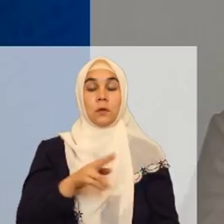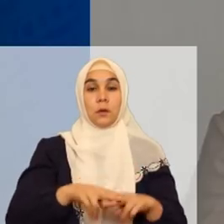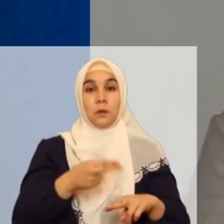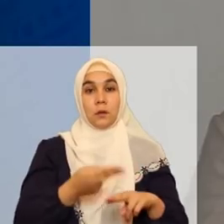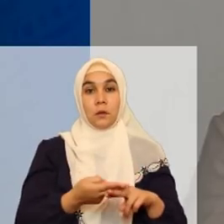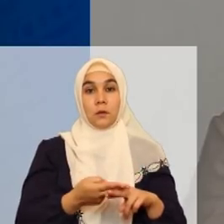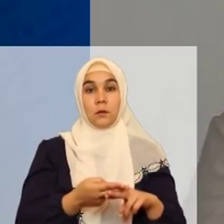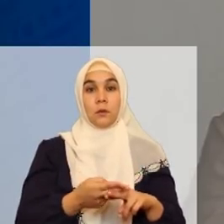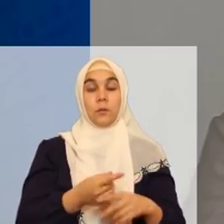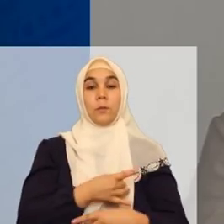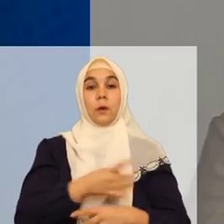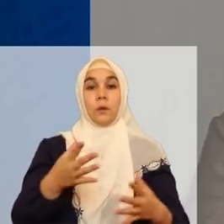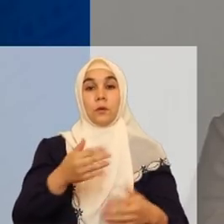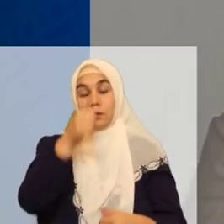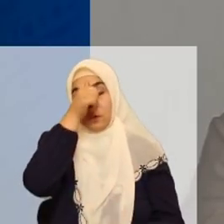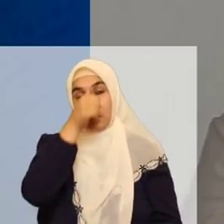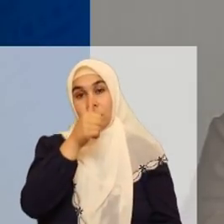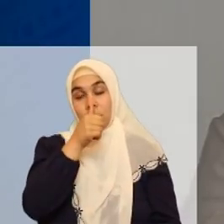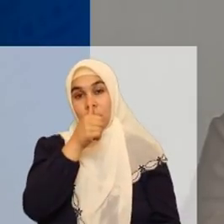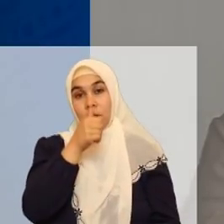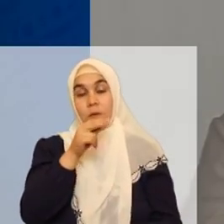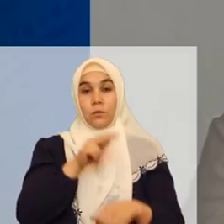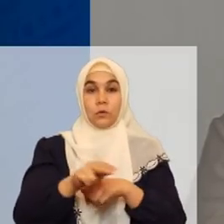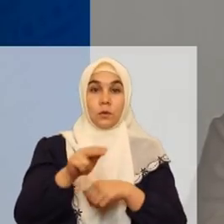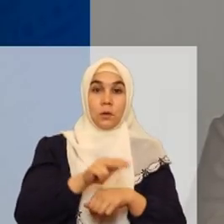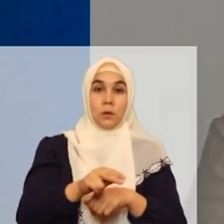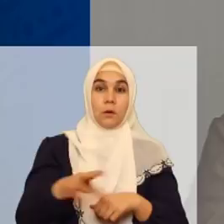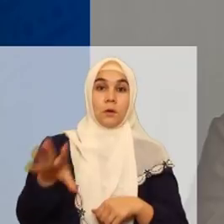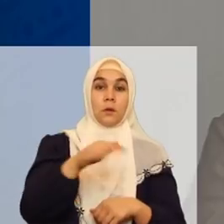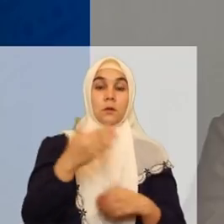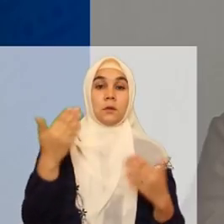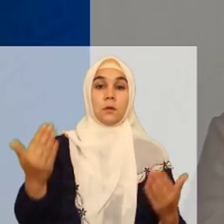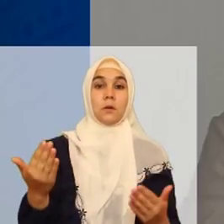ushbu barakotli oydagi darslarimizni